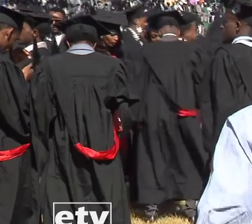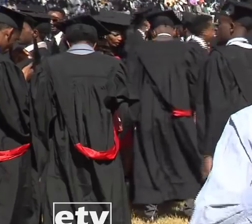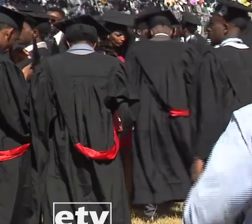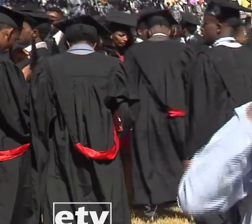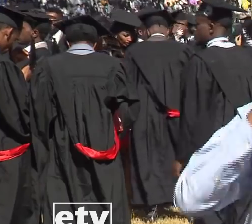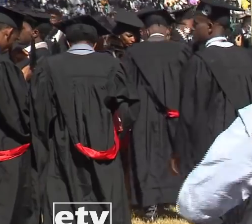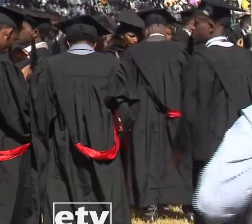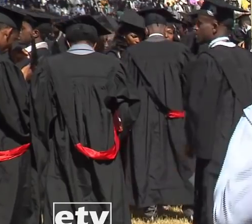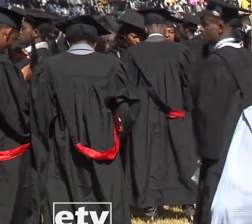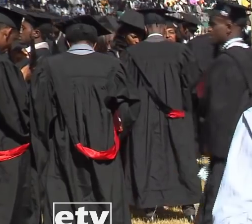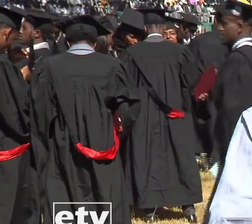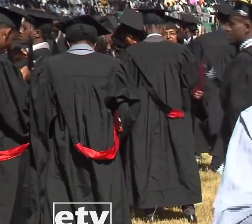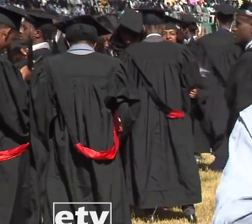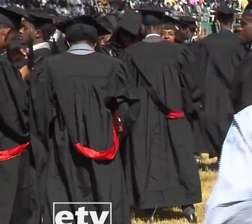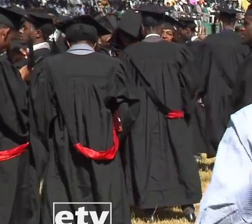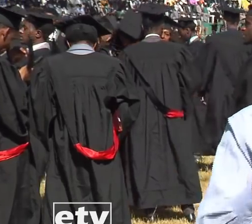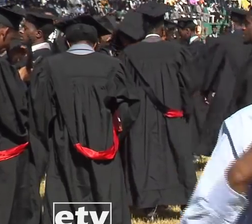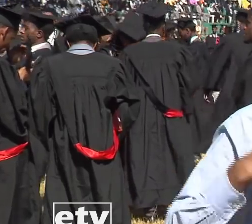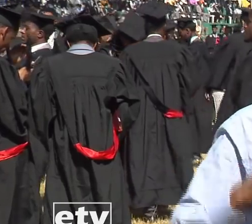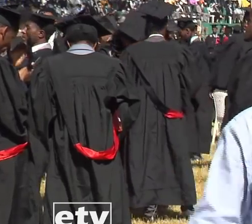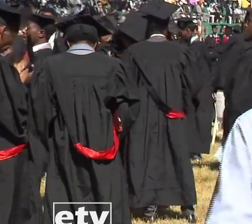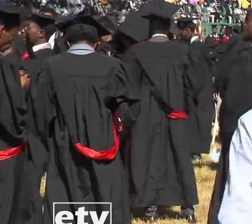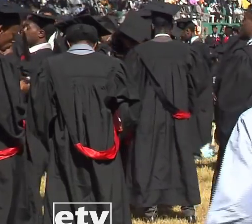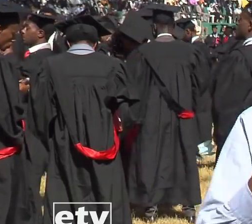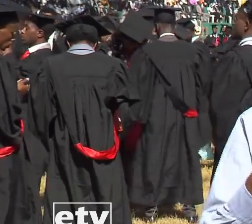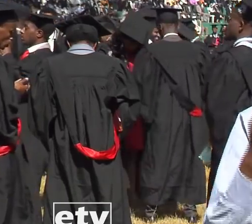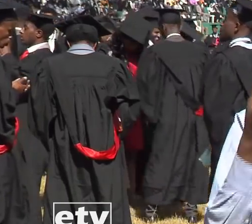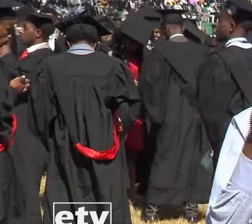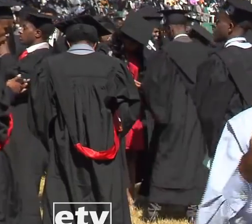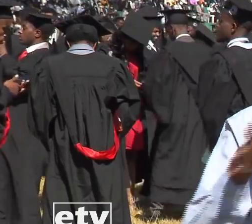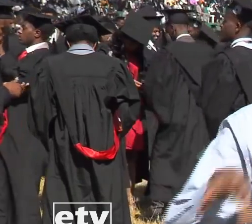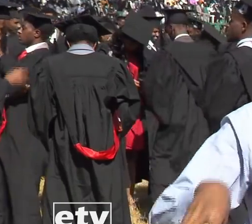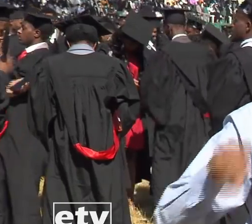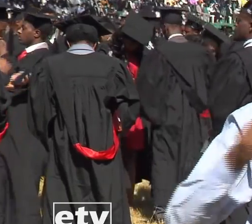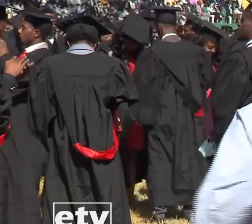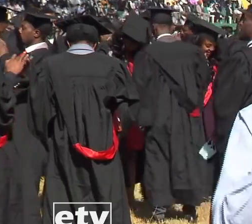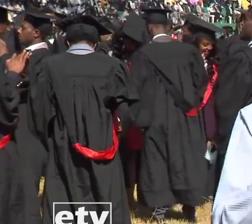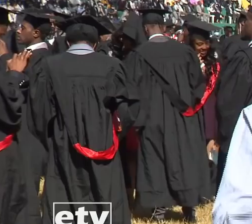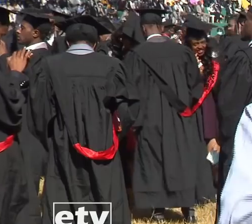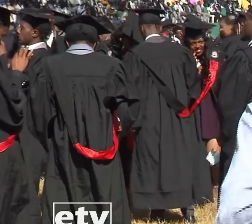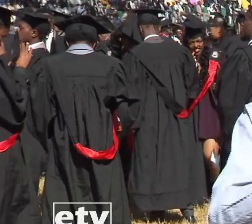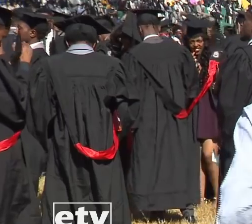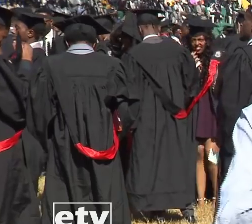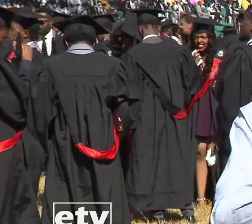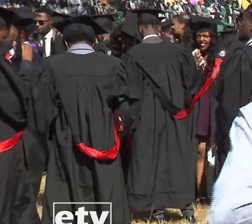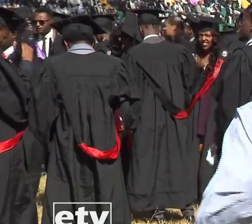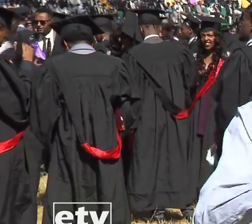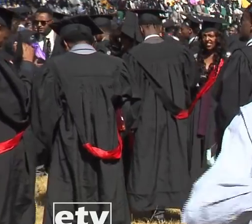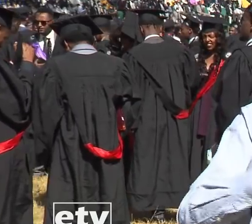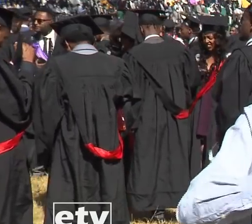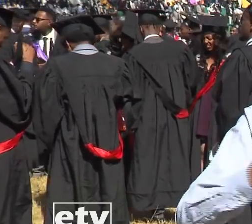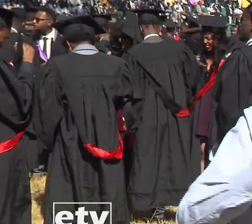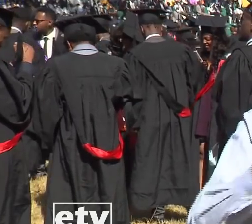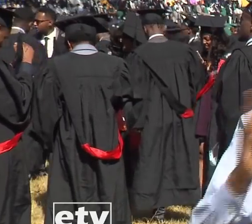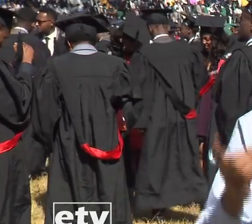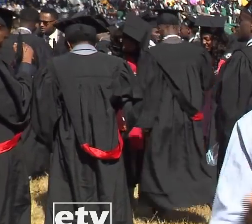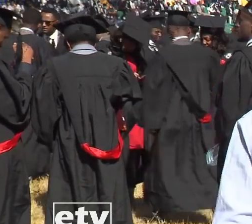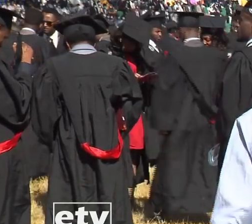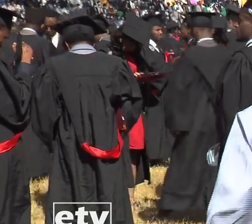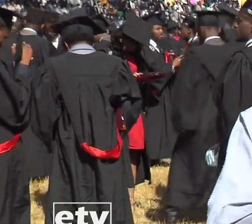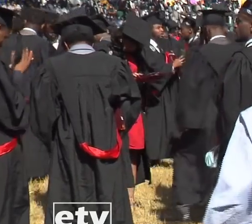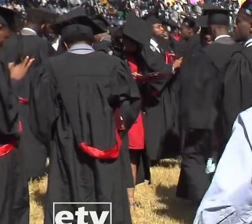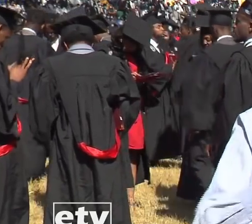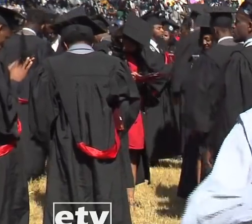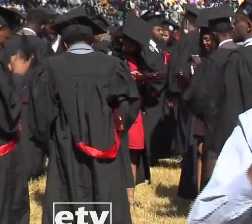ዲፓርትመንቶች ውስጥ አስገብቶ አስተምሮ አስመርቋል። እንዲሁም ደግሞ የአካል ጉዳት ያለባቸው 12 ተማሪዎችን አስመርቋል። በተመሳሳይ በተለያዩ